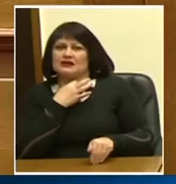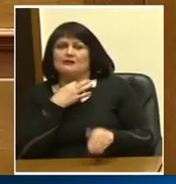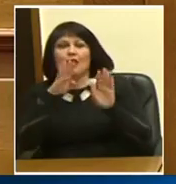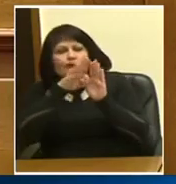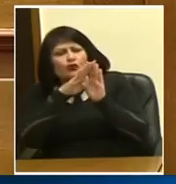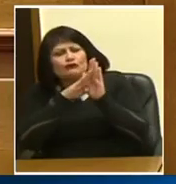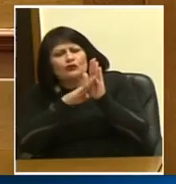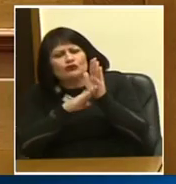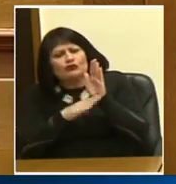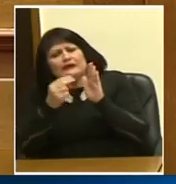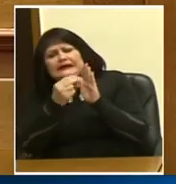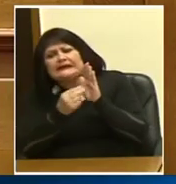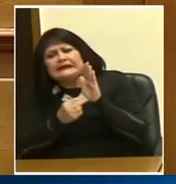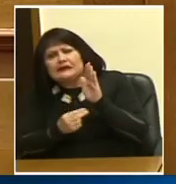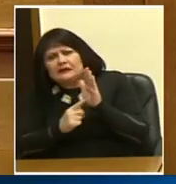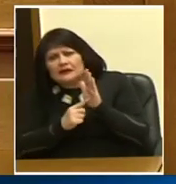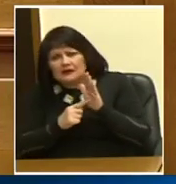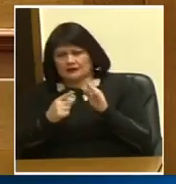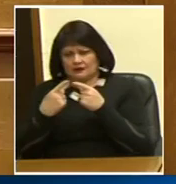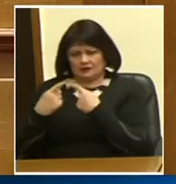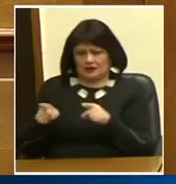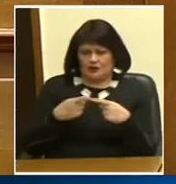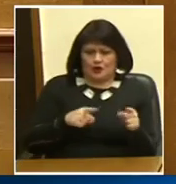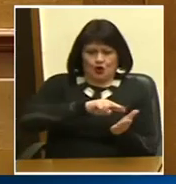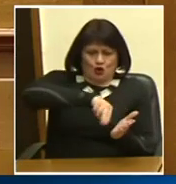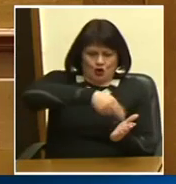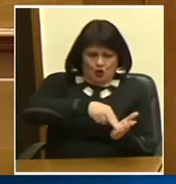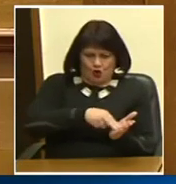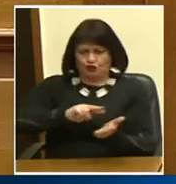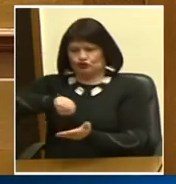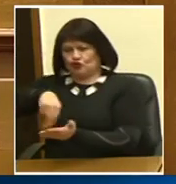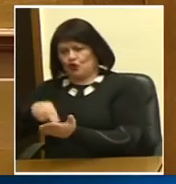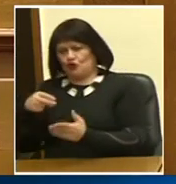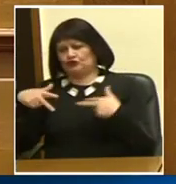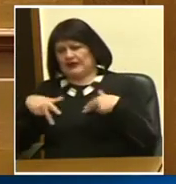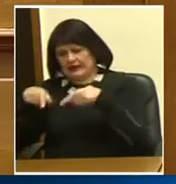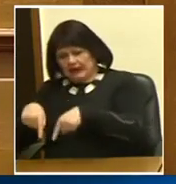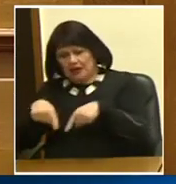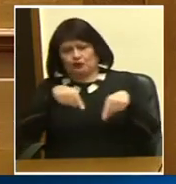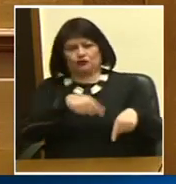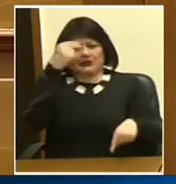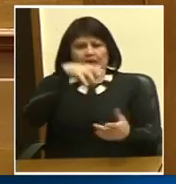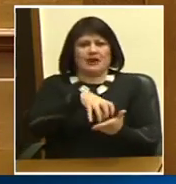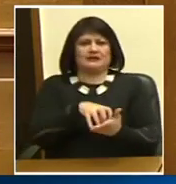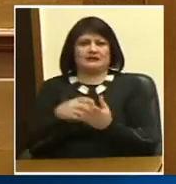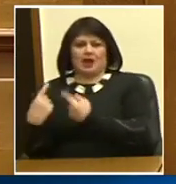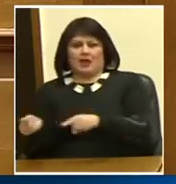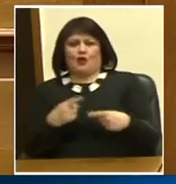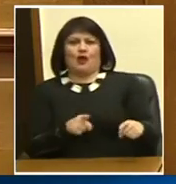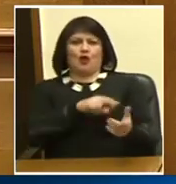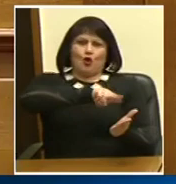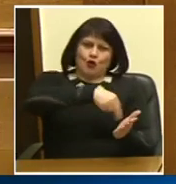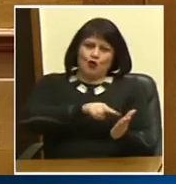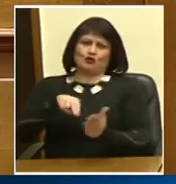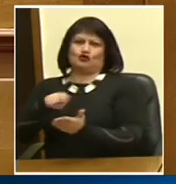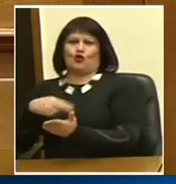προϋποθέσεις για να διακριθούν οι ρόλοι από τη μια μεριά του κράτους και από την άλλη της Εκκλησίας.